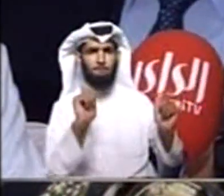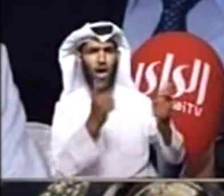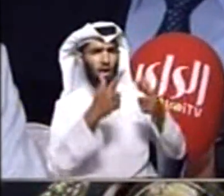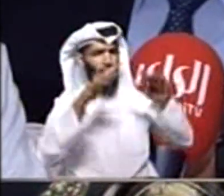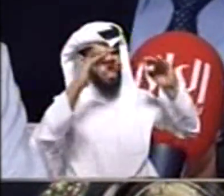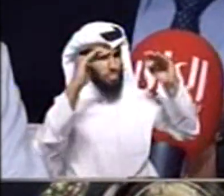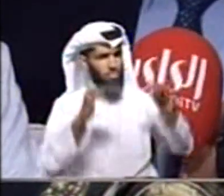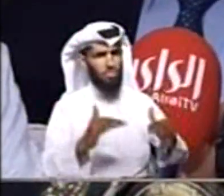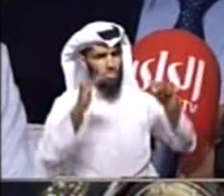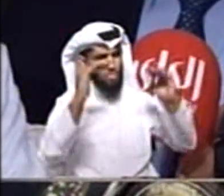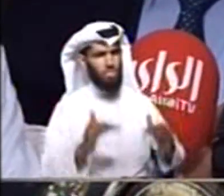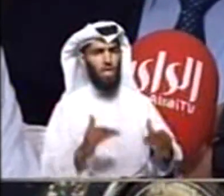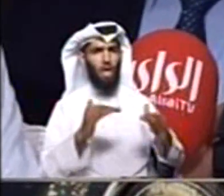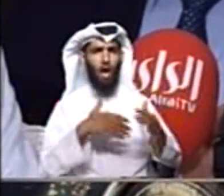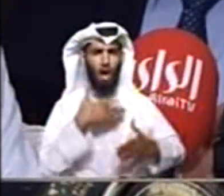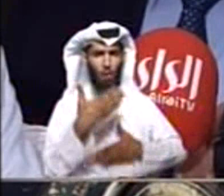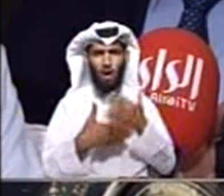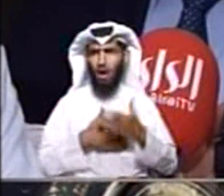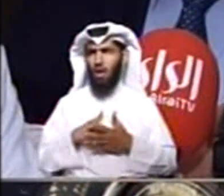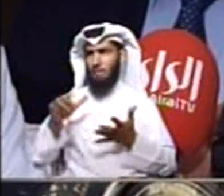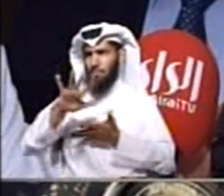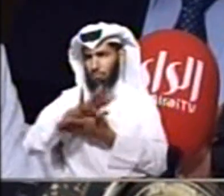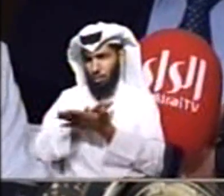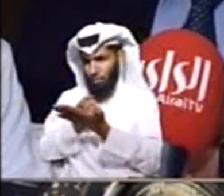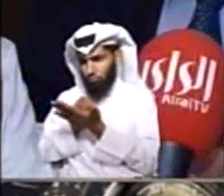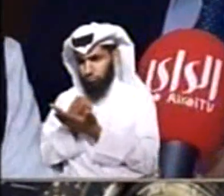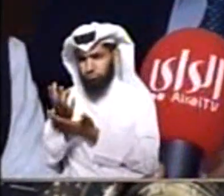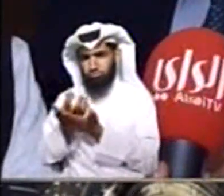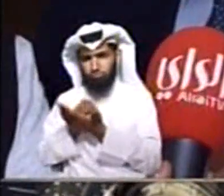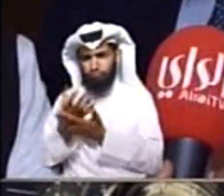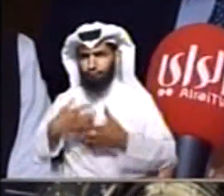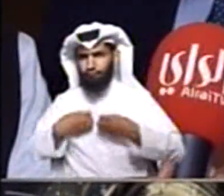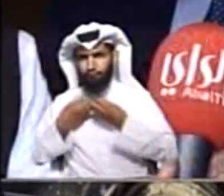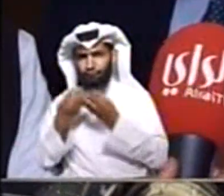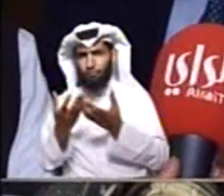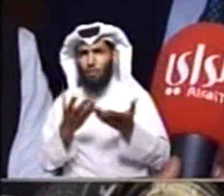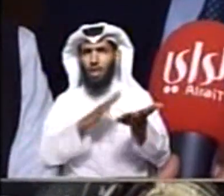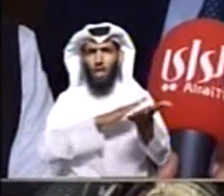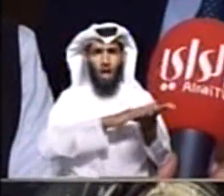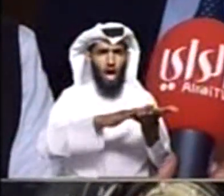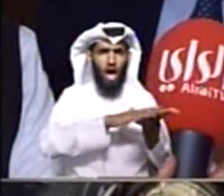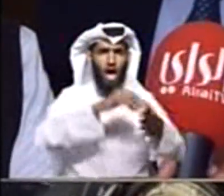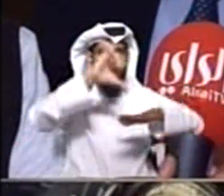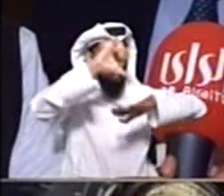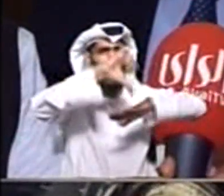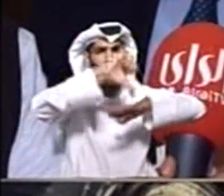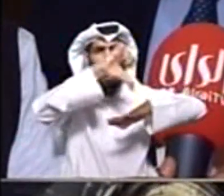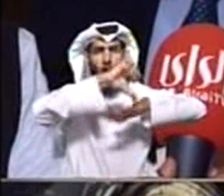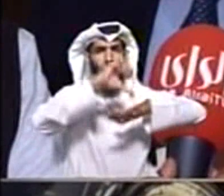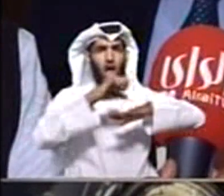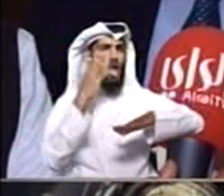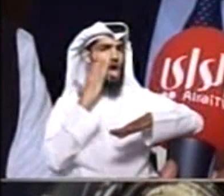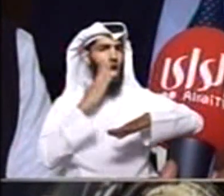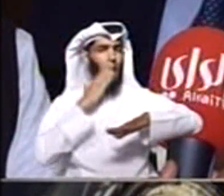المعارك. شرحنا له ما حصل من اعتداء على العاصمة طرابلس وقوات هاجمة العاصمة